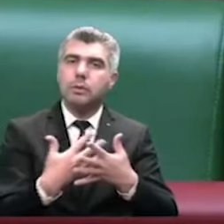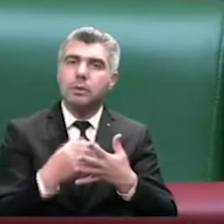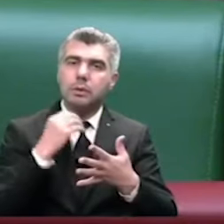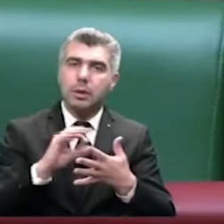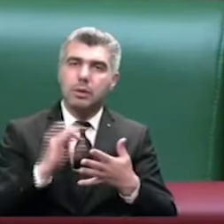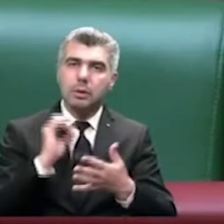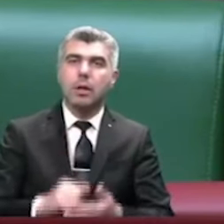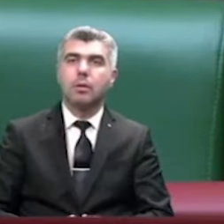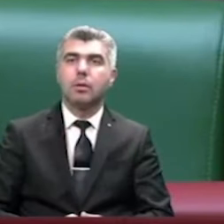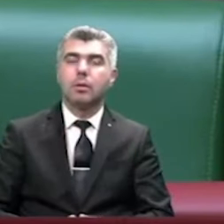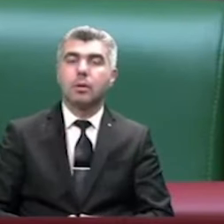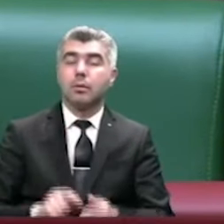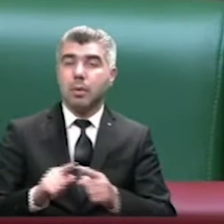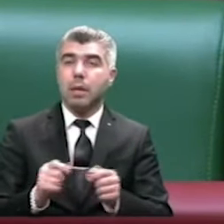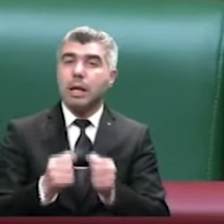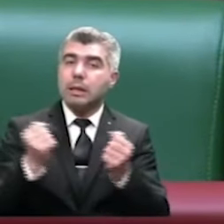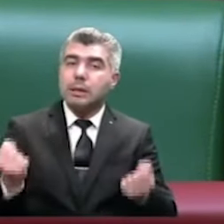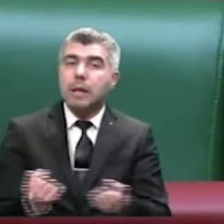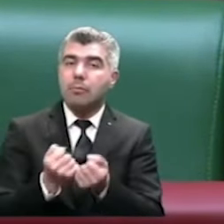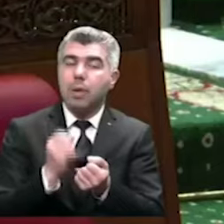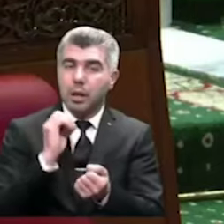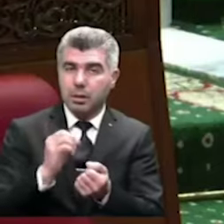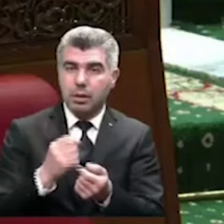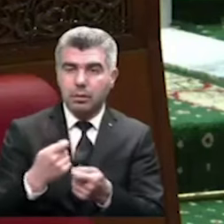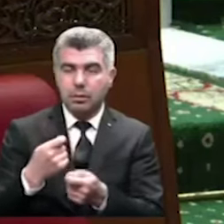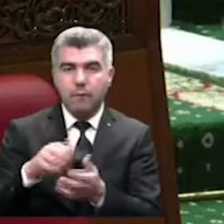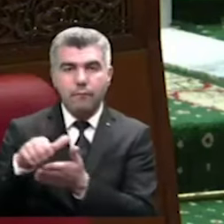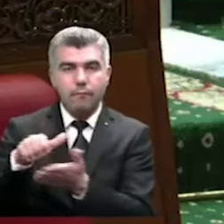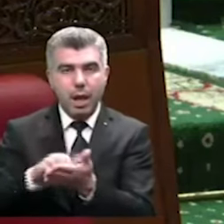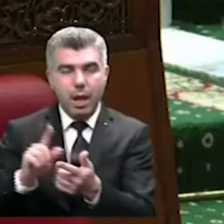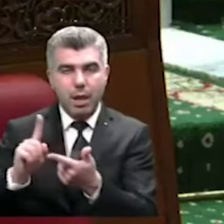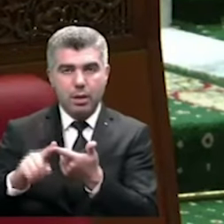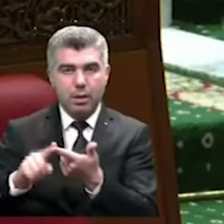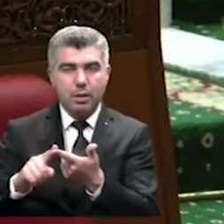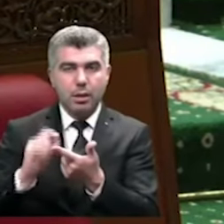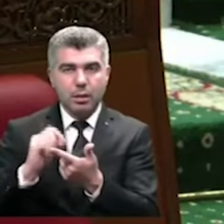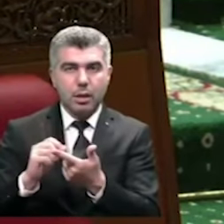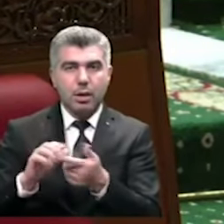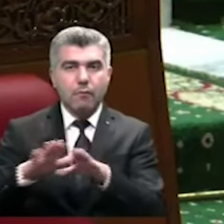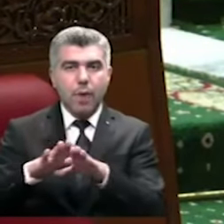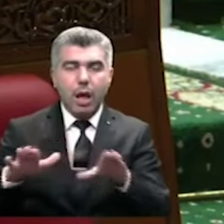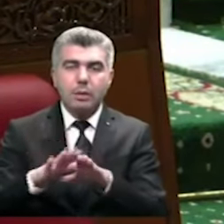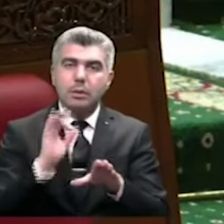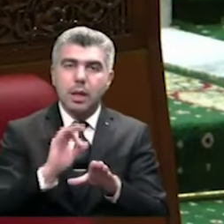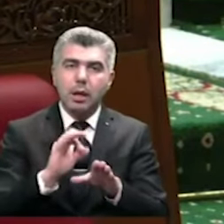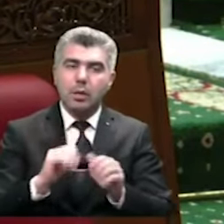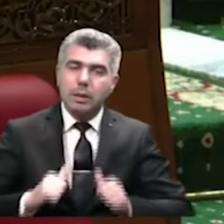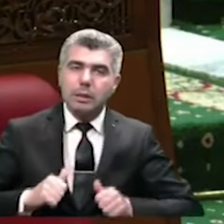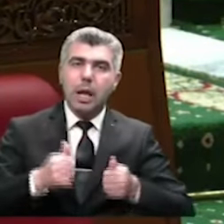السلالية من قبيل تنمية الاستثمار الفلاحي فوق الأراضي السلالية من خلال تعبئة